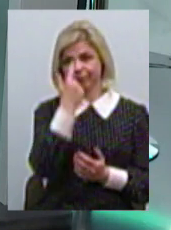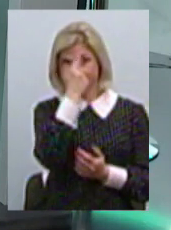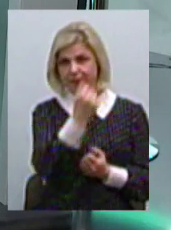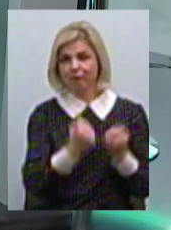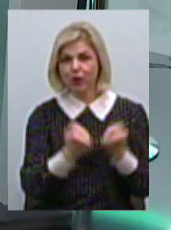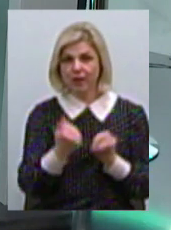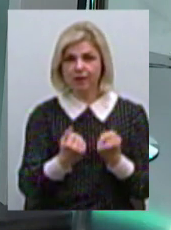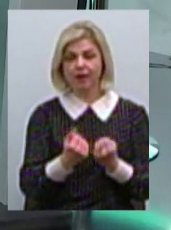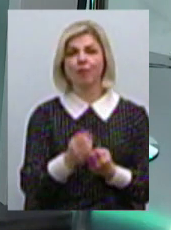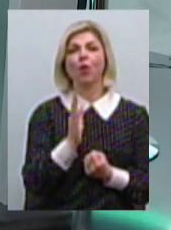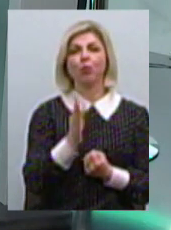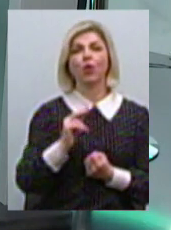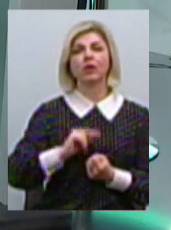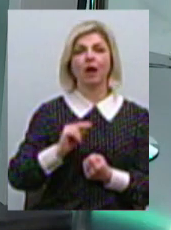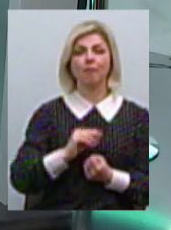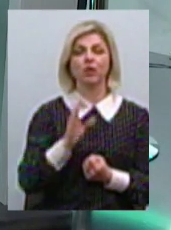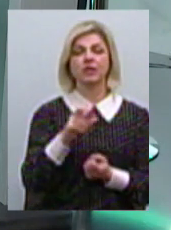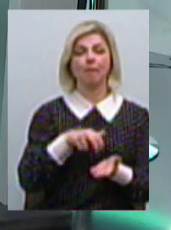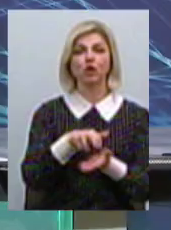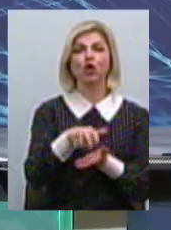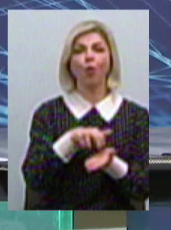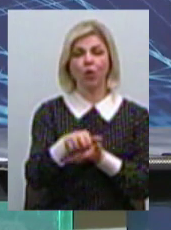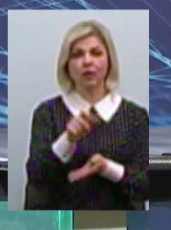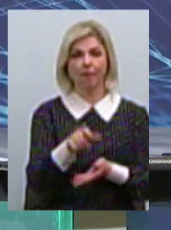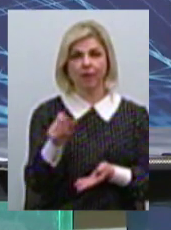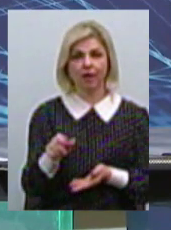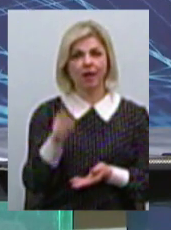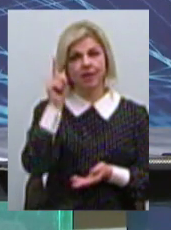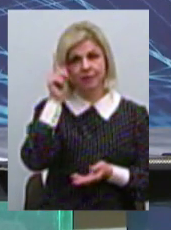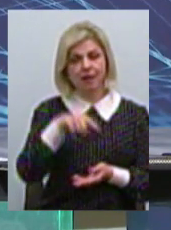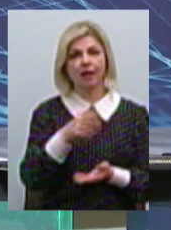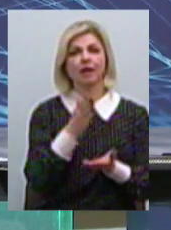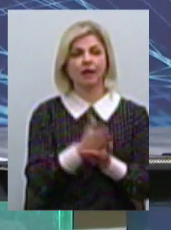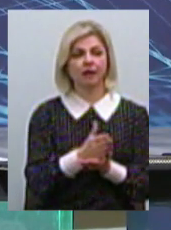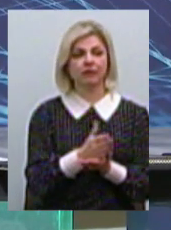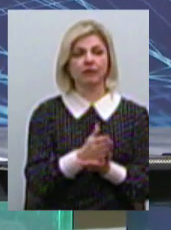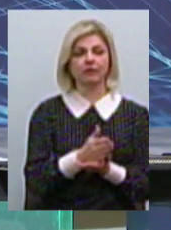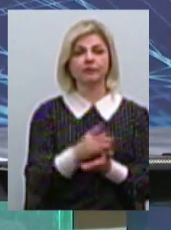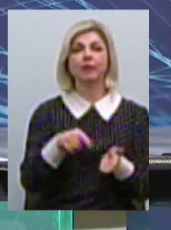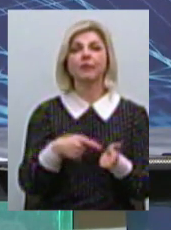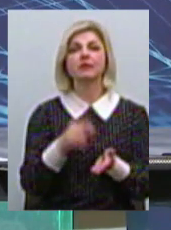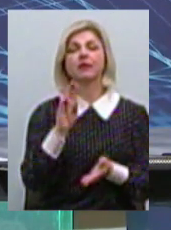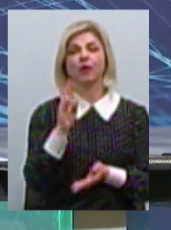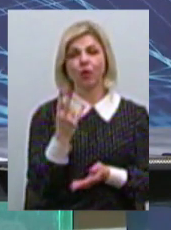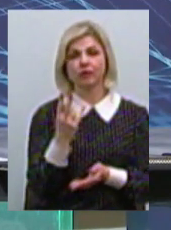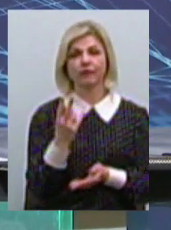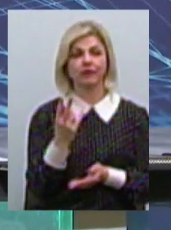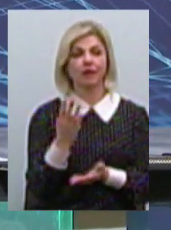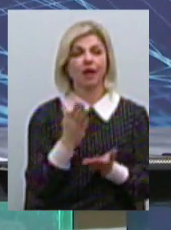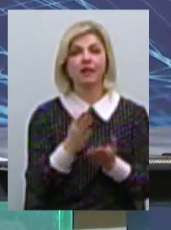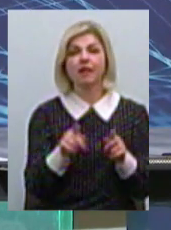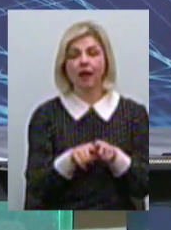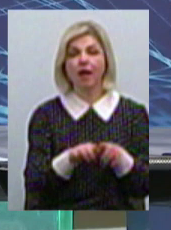будемо працювати з тими пішоходами. Ми знаємо, що є місця у нас в Миколаєві, такі місця,